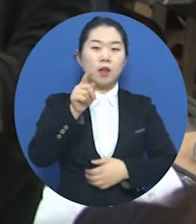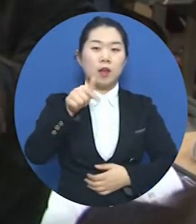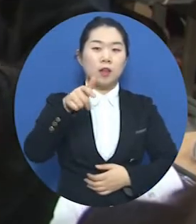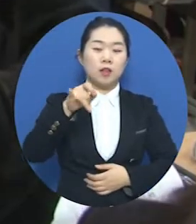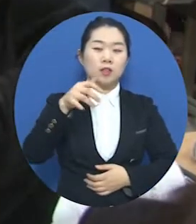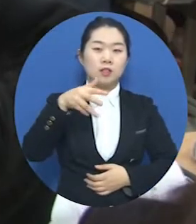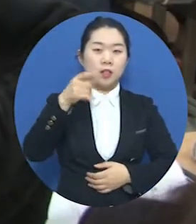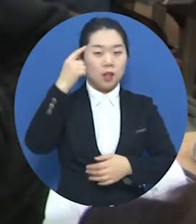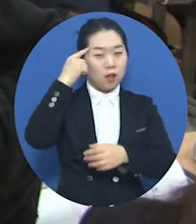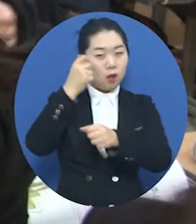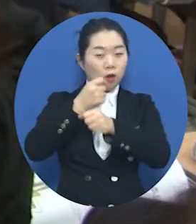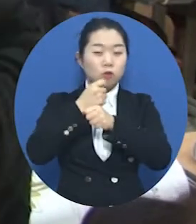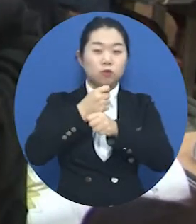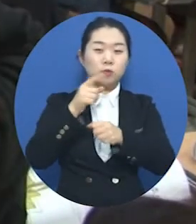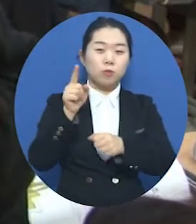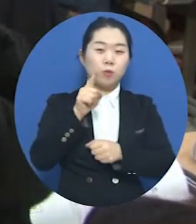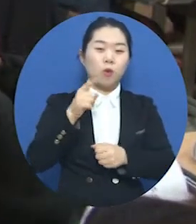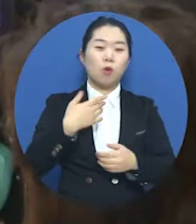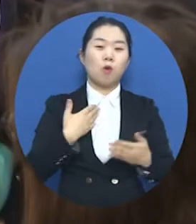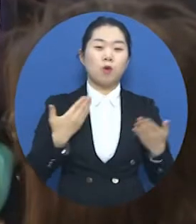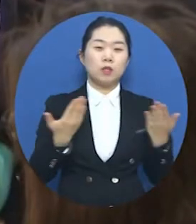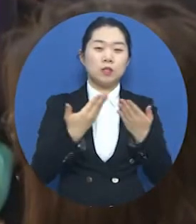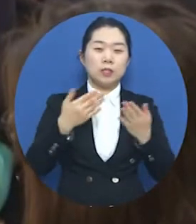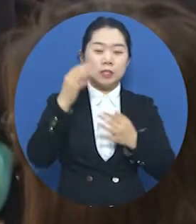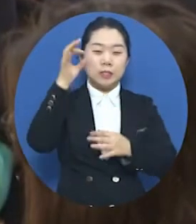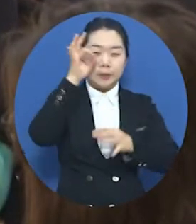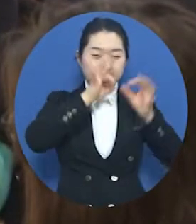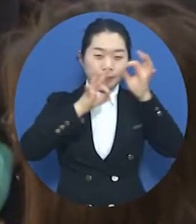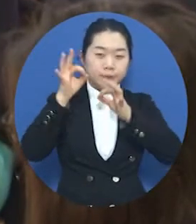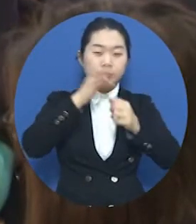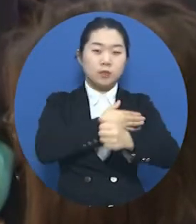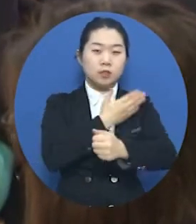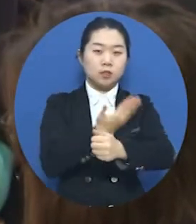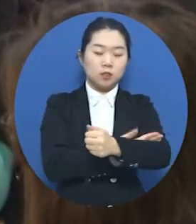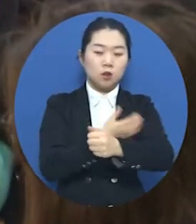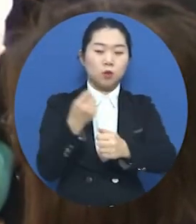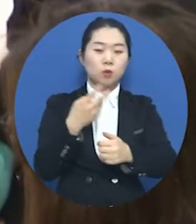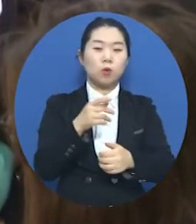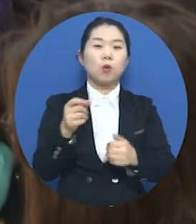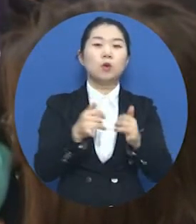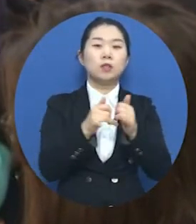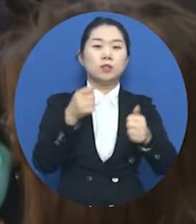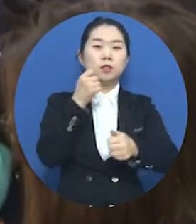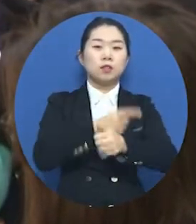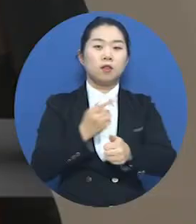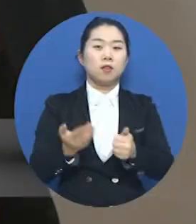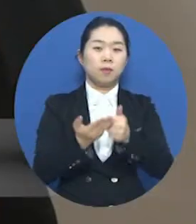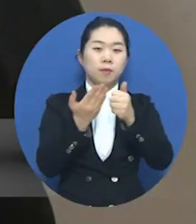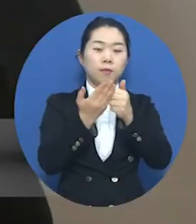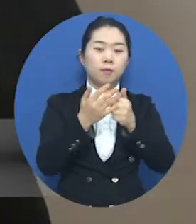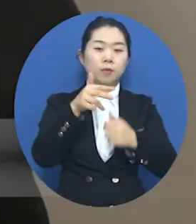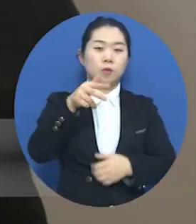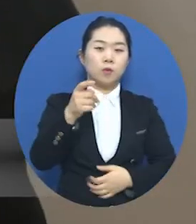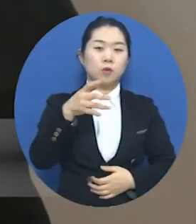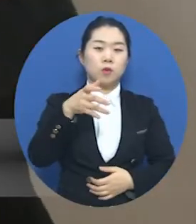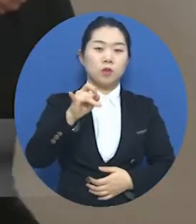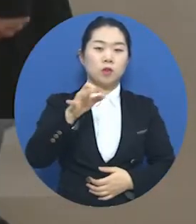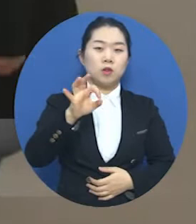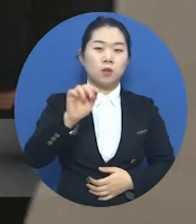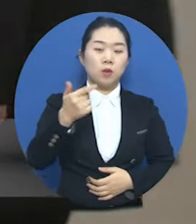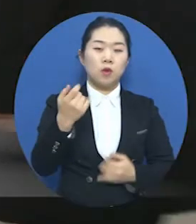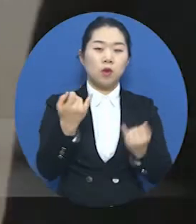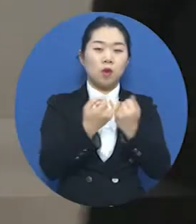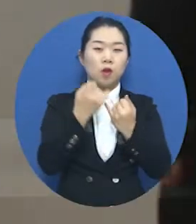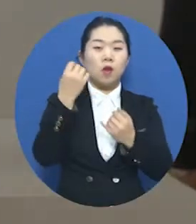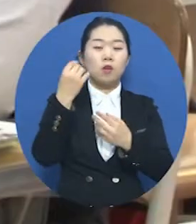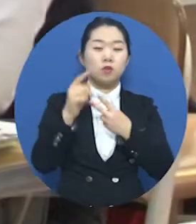자유학기제 연구 주제는 자유학기제를 통한 진로탐색 능력 신장 및 인성 함양으로, 조치원 여중은